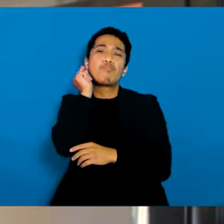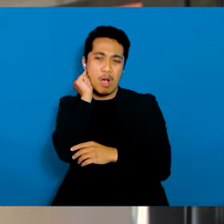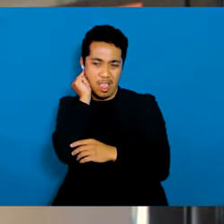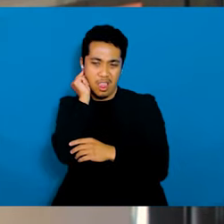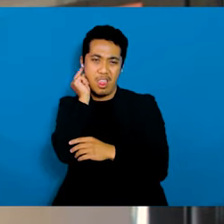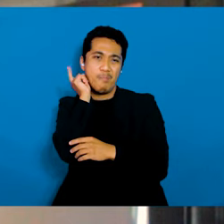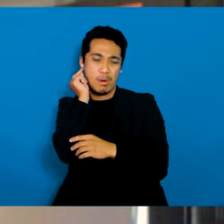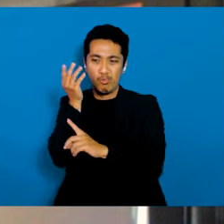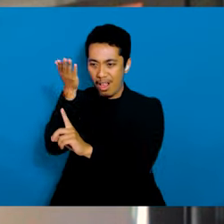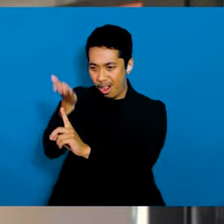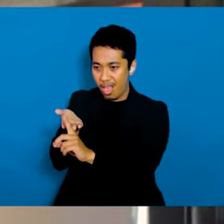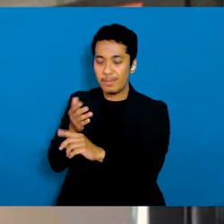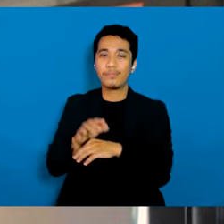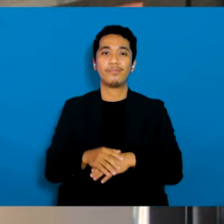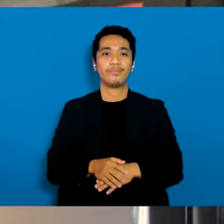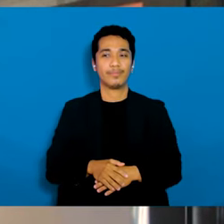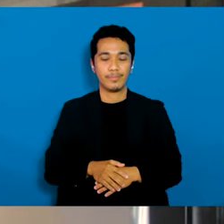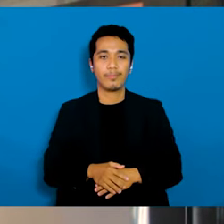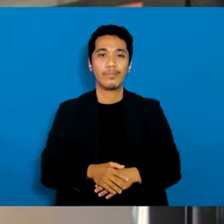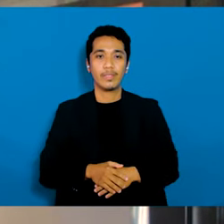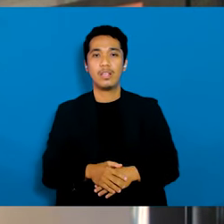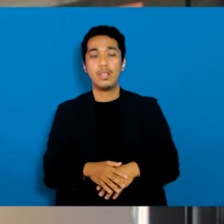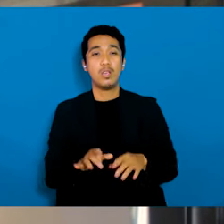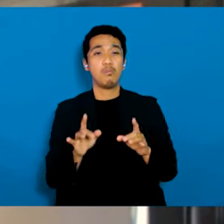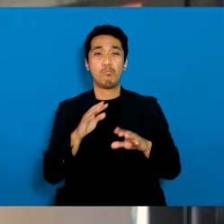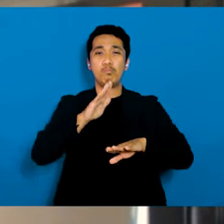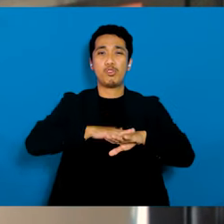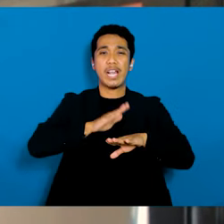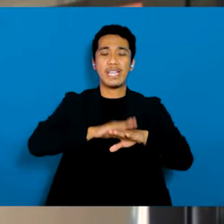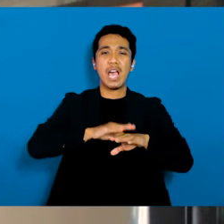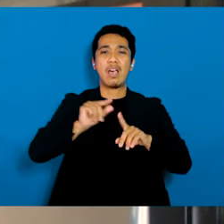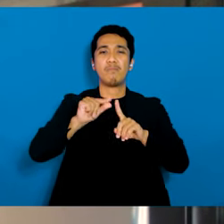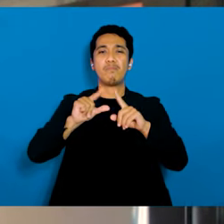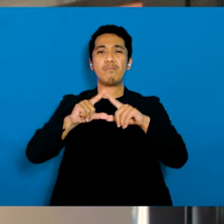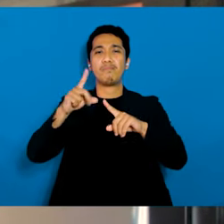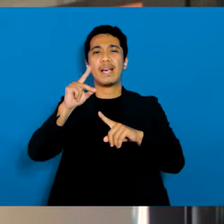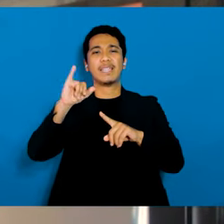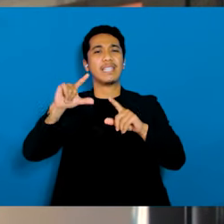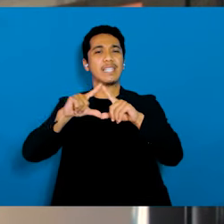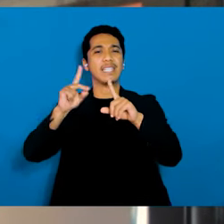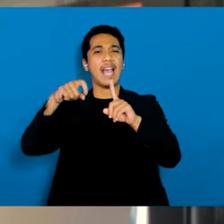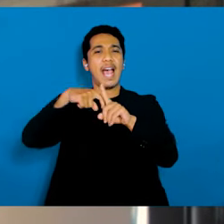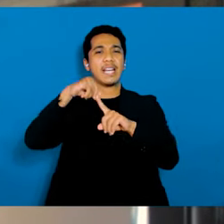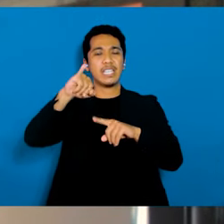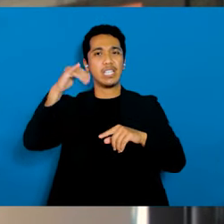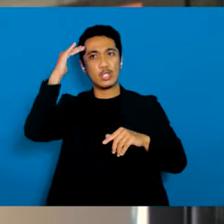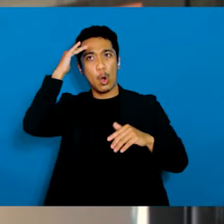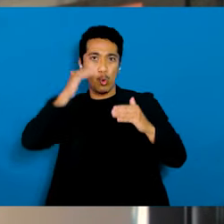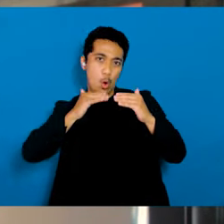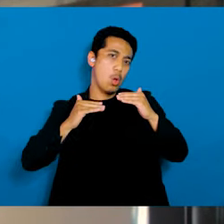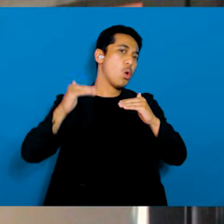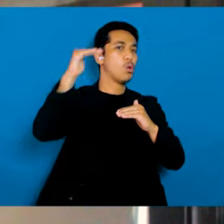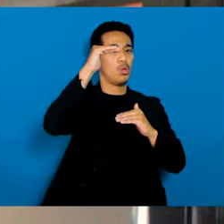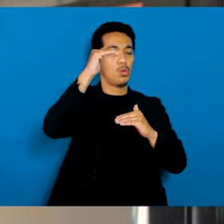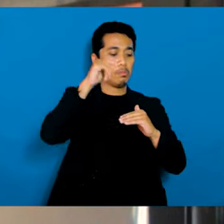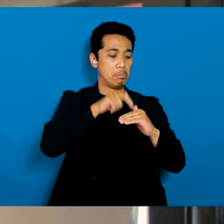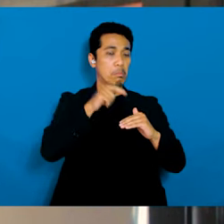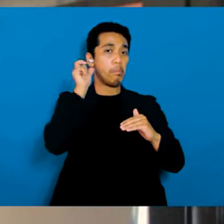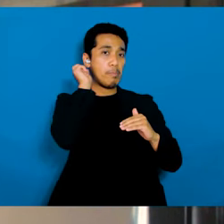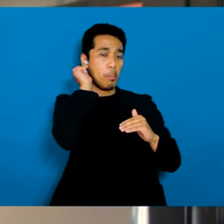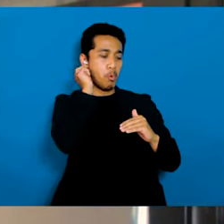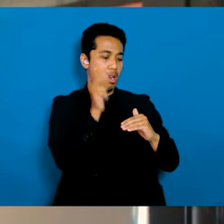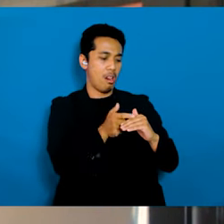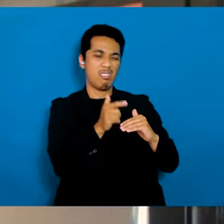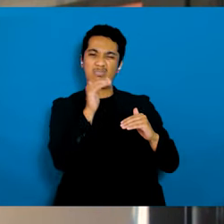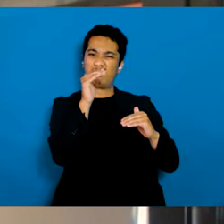pada kondisinya sebagai perempuan. Sementara budaya patriarki kita masih menempatkan